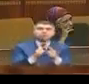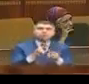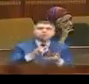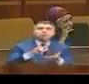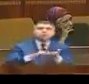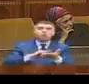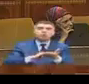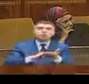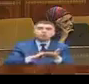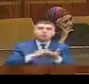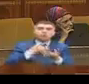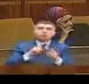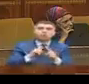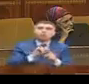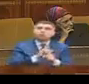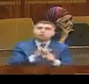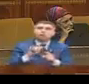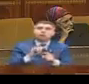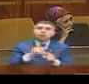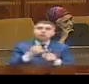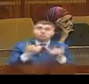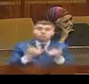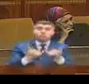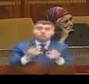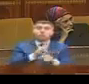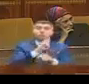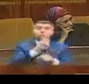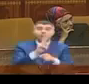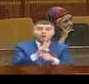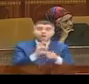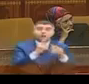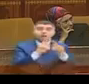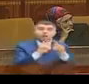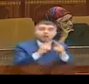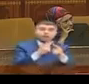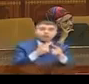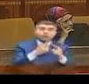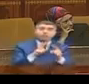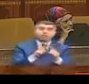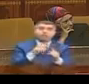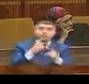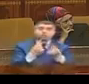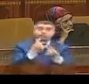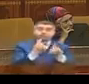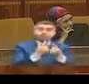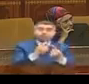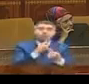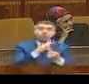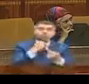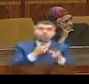سؤال محلي ما خصناش نطرحه، واليوم ولينا كنتهمون الاغلبيه، اغلبيه